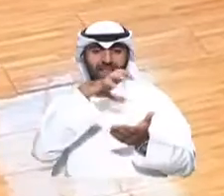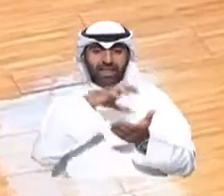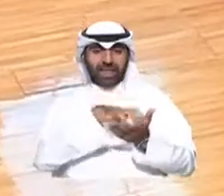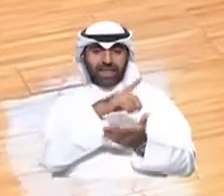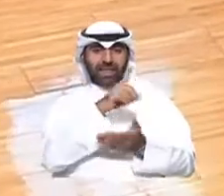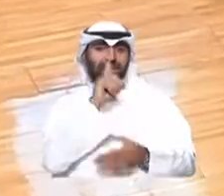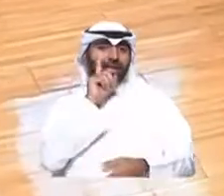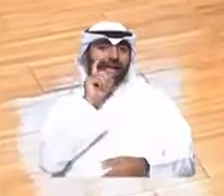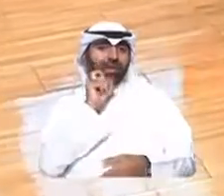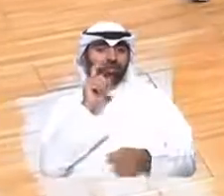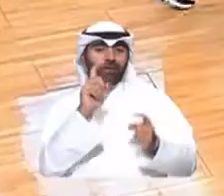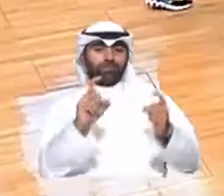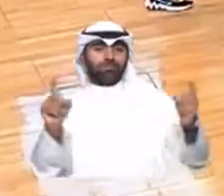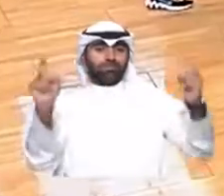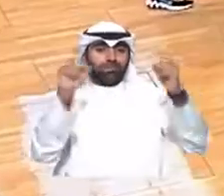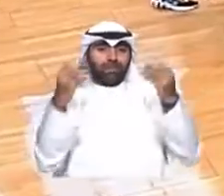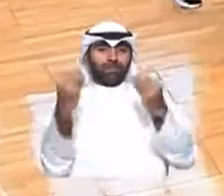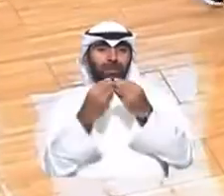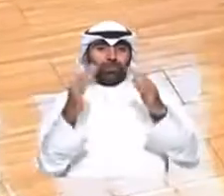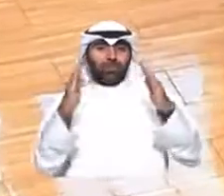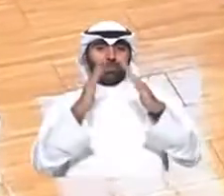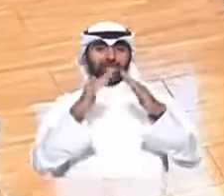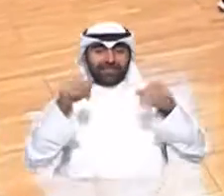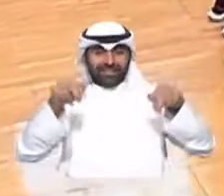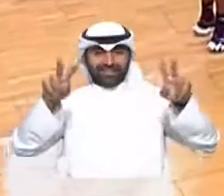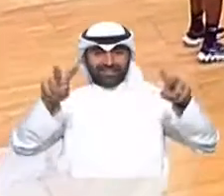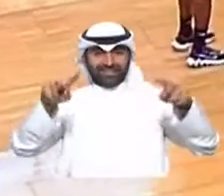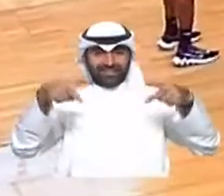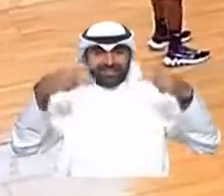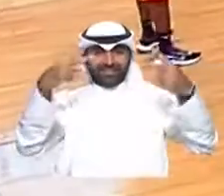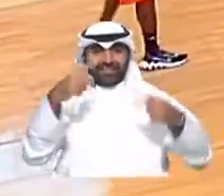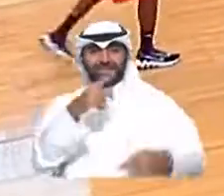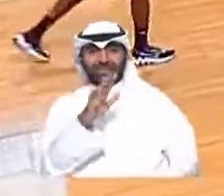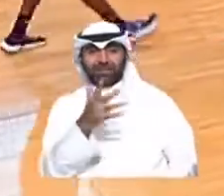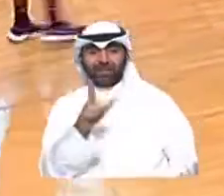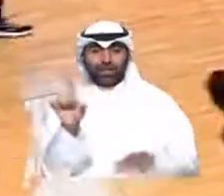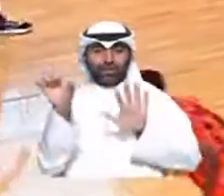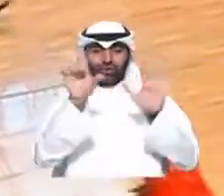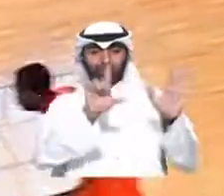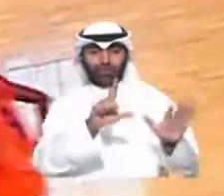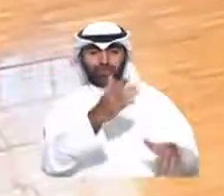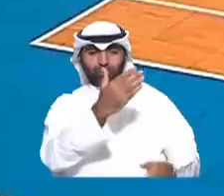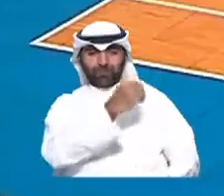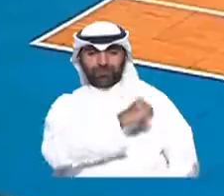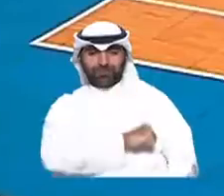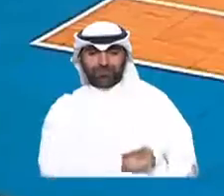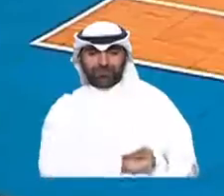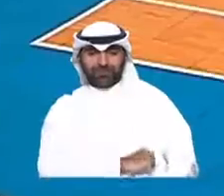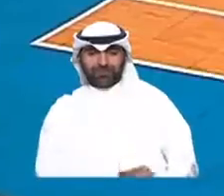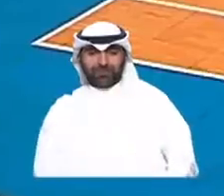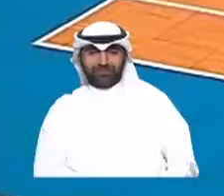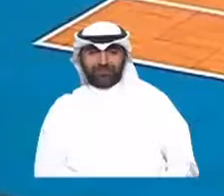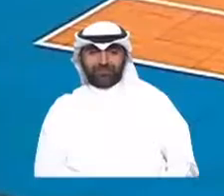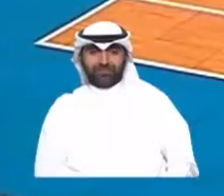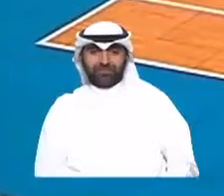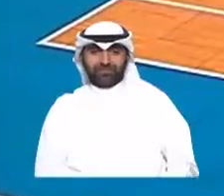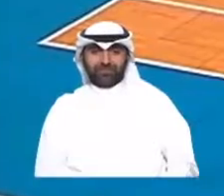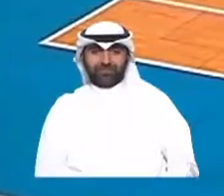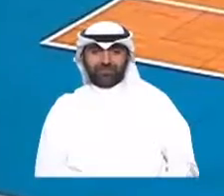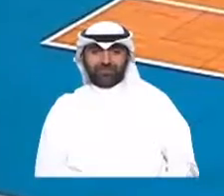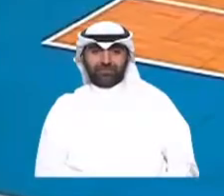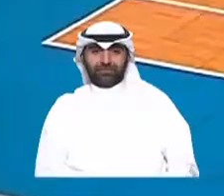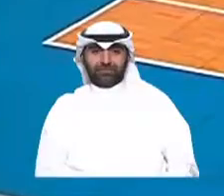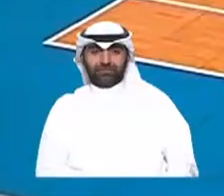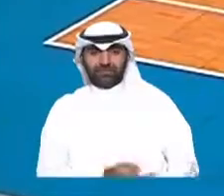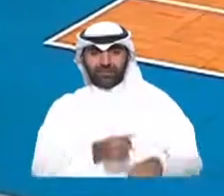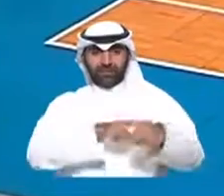والذي استطاع بدوره التأهل بعد تغلبه على نادي الجهراء ب 93 نقطة مقابل 54.